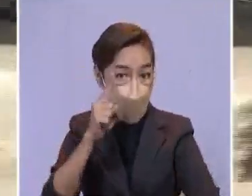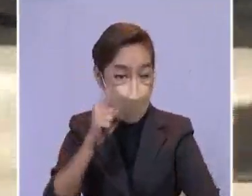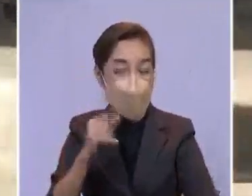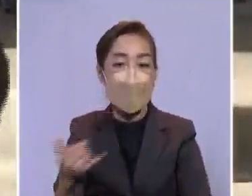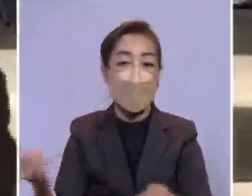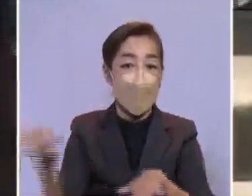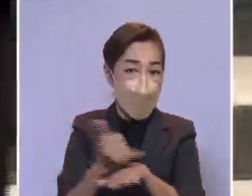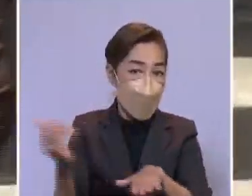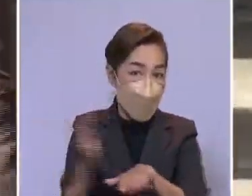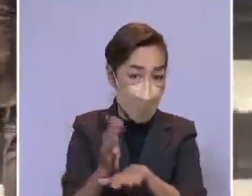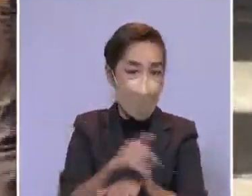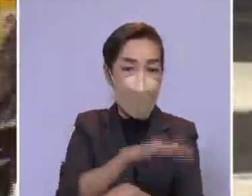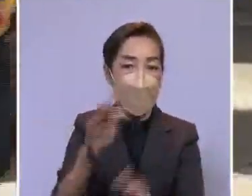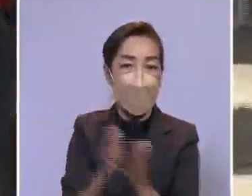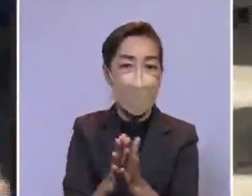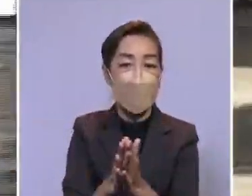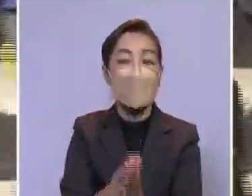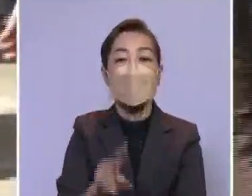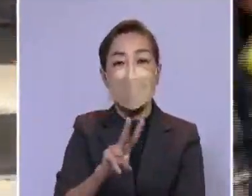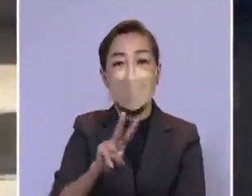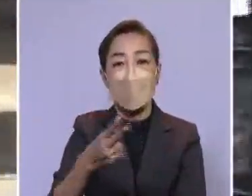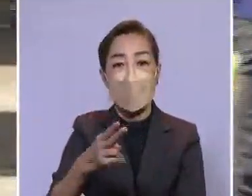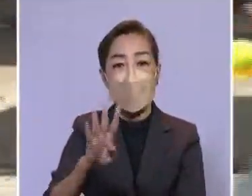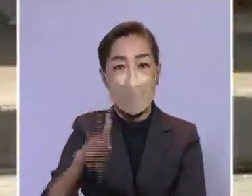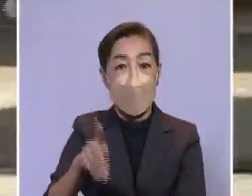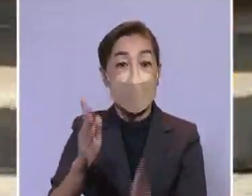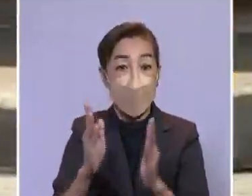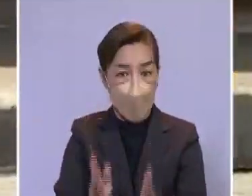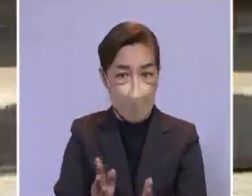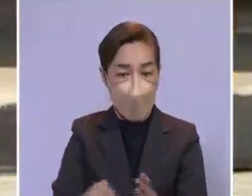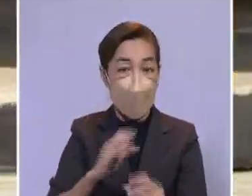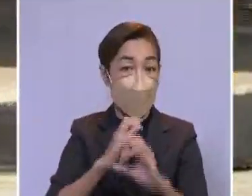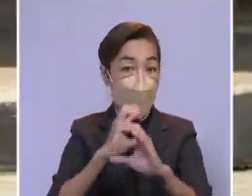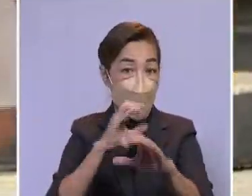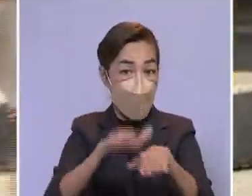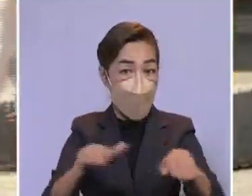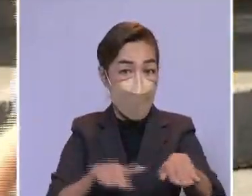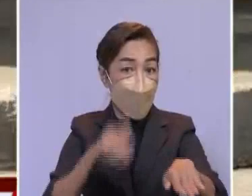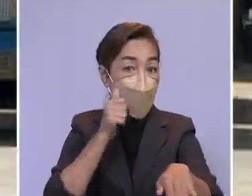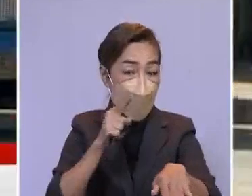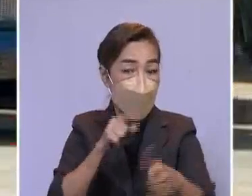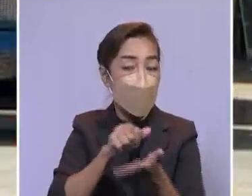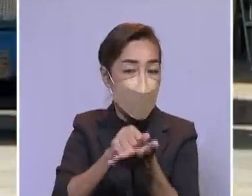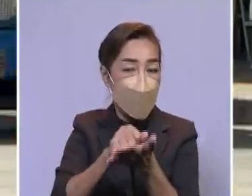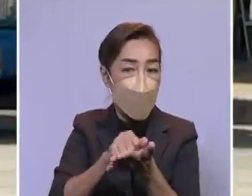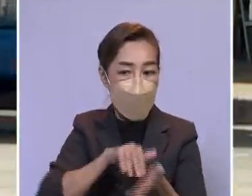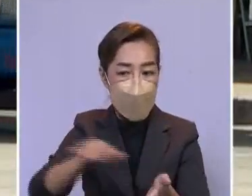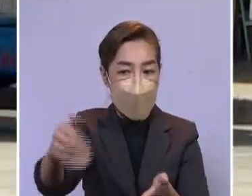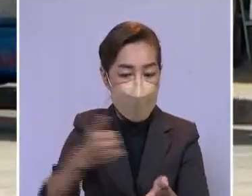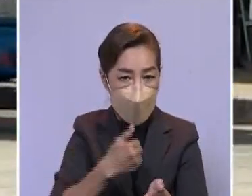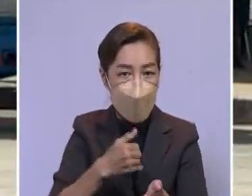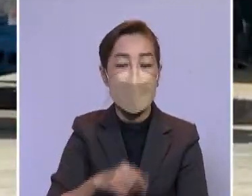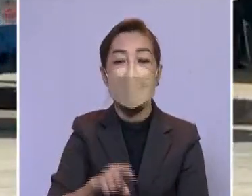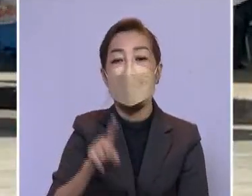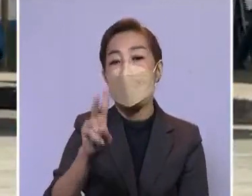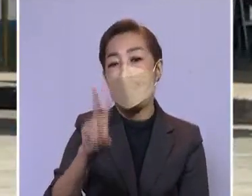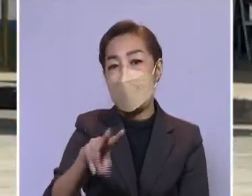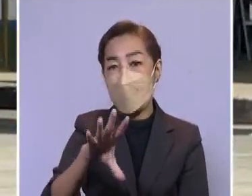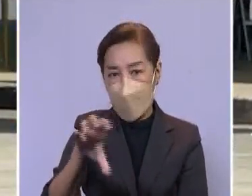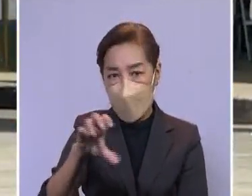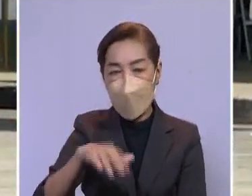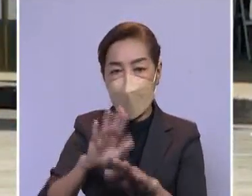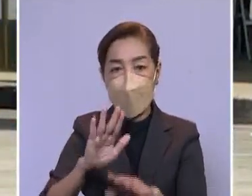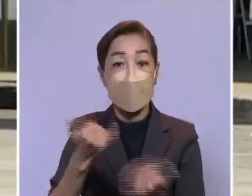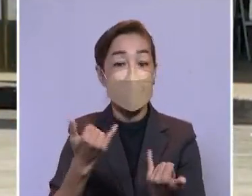ละ24,000คนใช้รถโดยสารให้บริการเฉลี่ยต่อวันวันละ 2,500เที่ยวค่ะซึ่งนายสรพงษ์